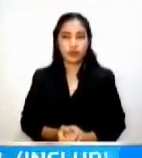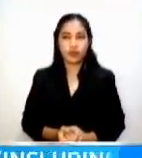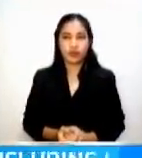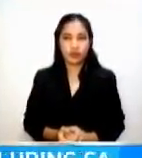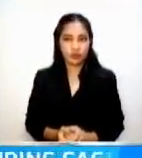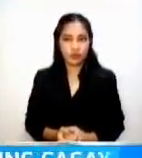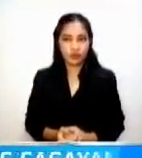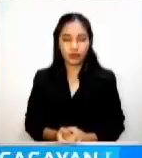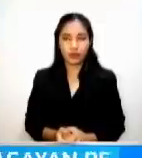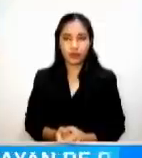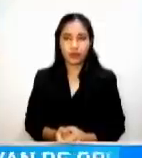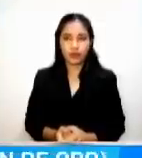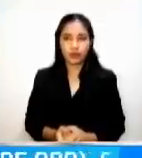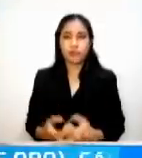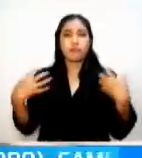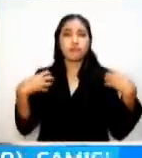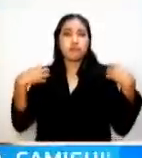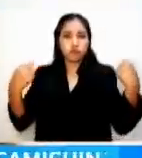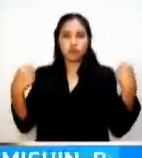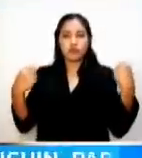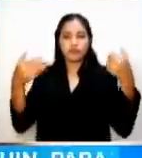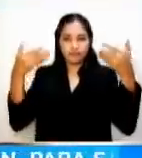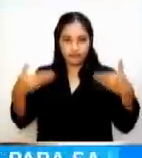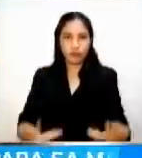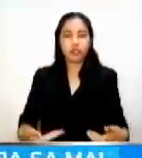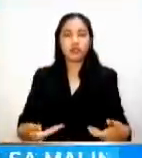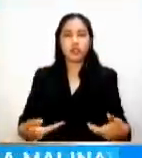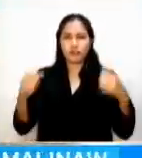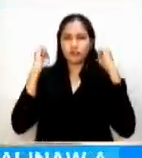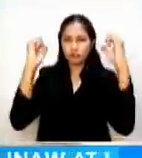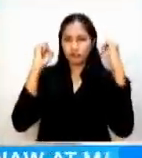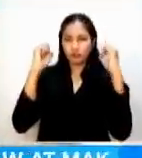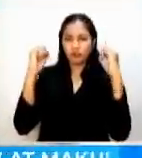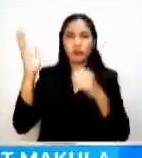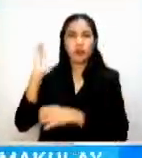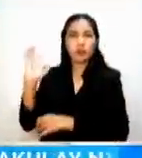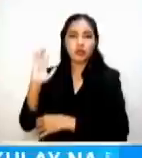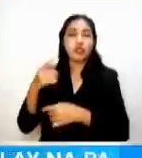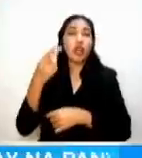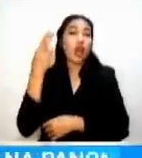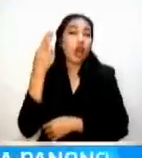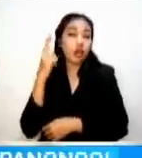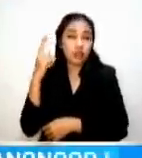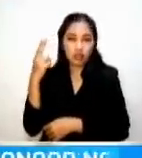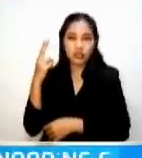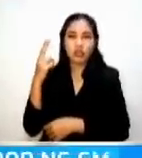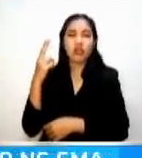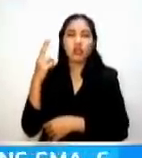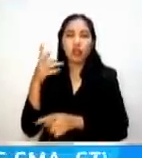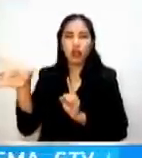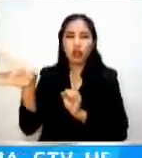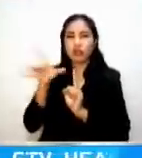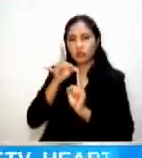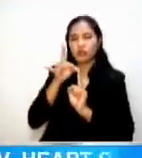Malakas ang katawan at physically active. Ganyan naaalala ni Kelly ang kanyang tiyuhin bago tamaan ng COVID-19. Walang agad nakaalam na sa loob